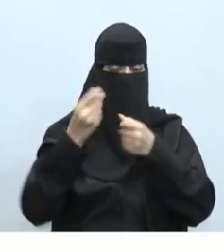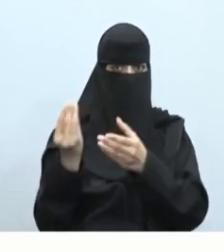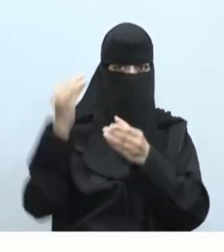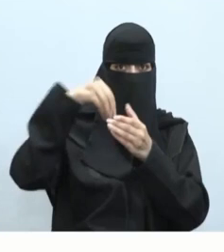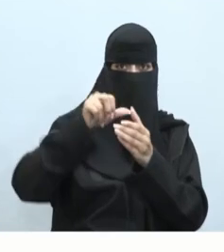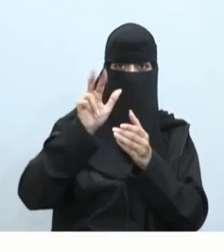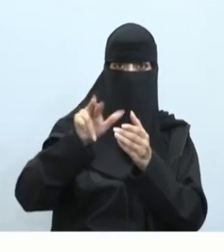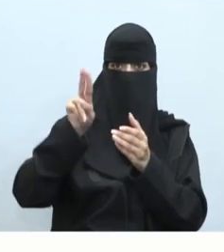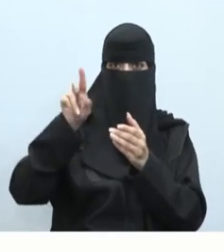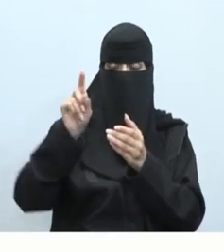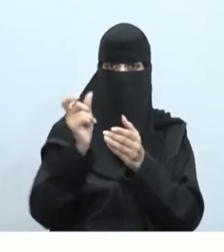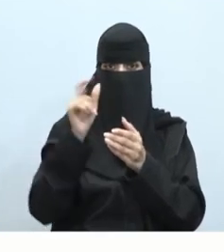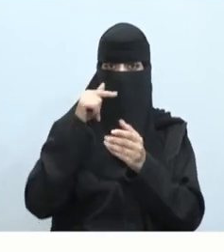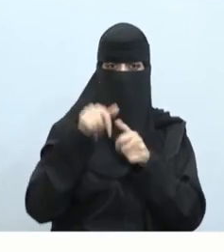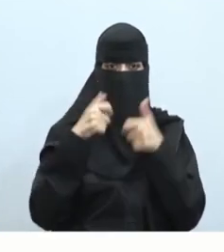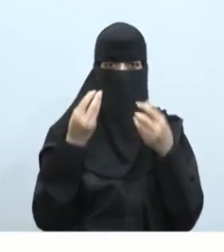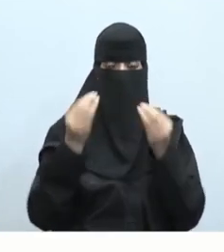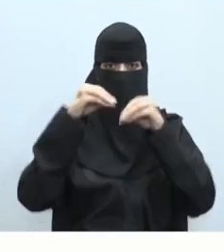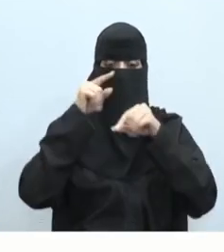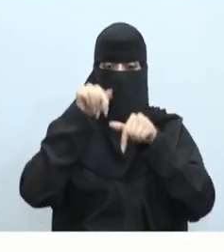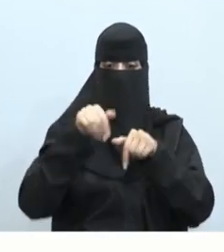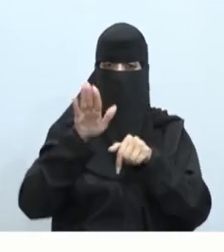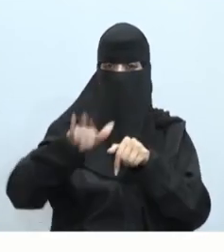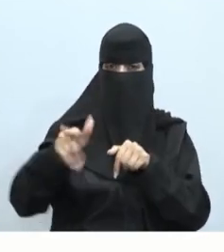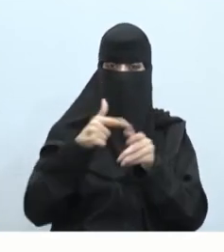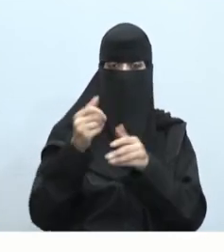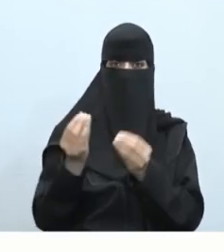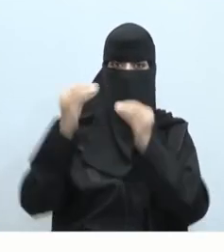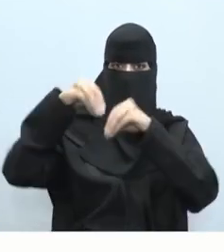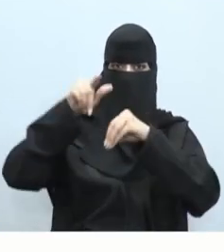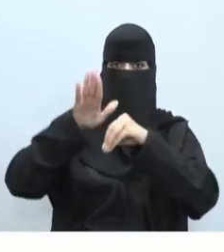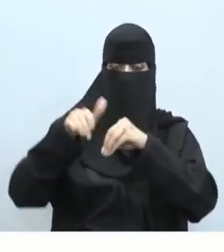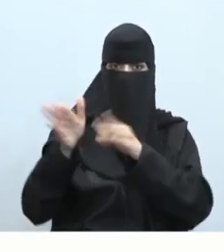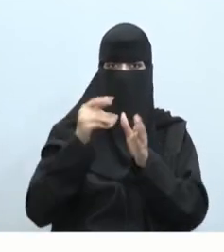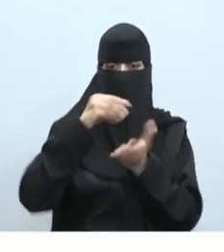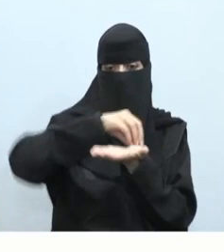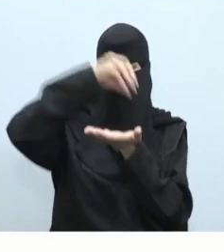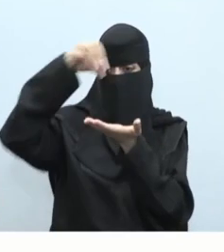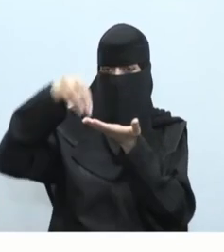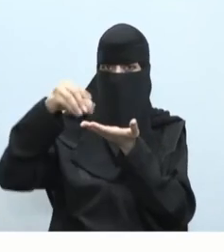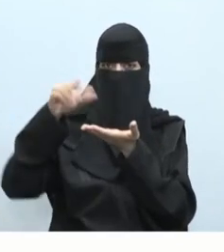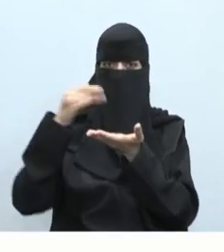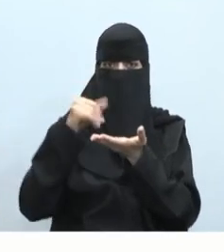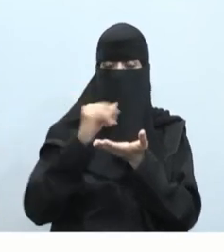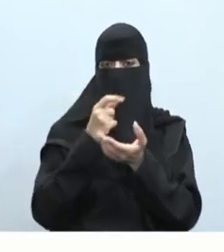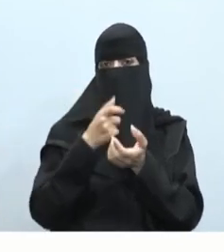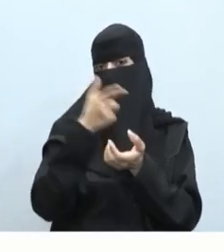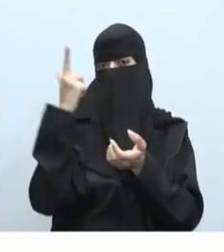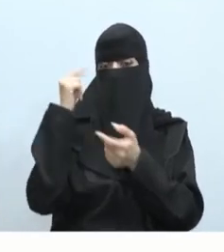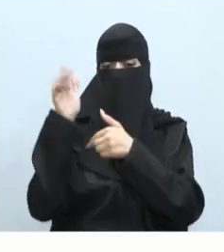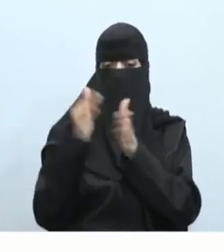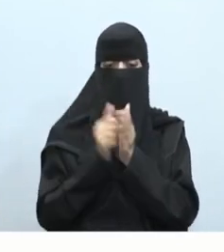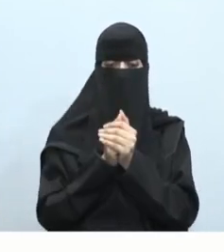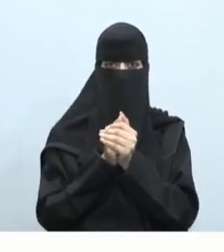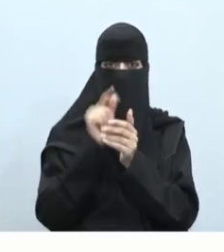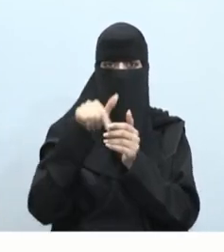طريق نجاهد او نلاحظ بقايا مما حملوه ونقلوه من اثار التبن